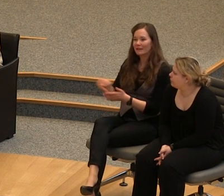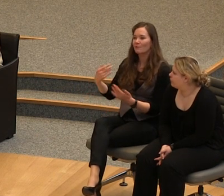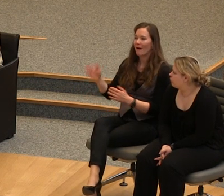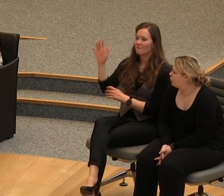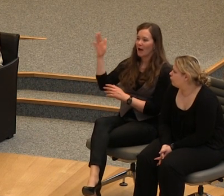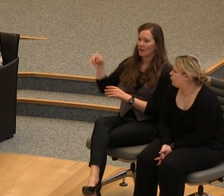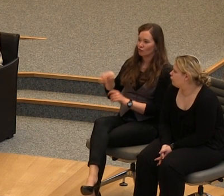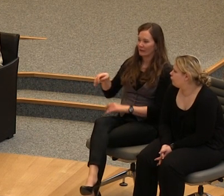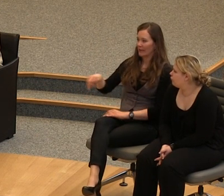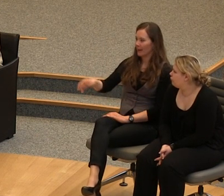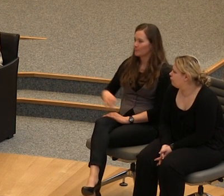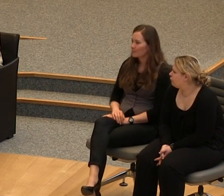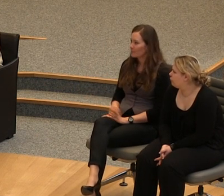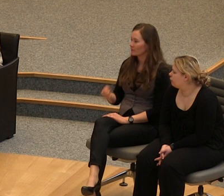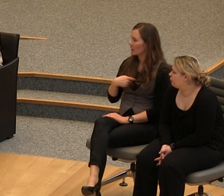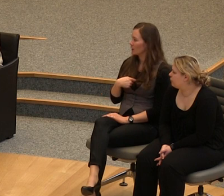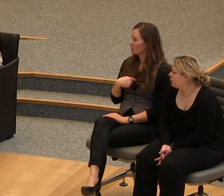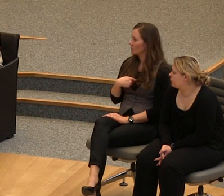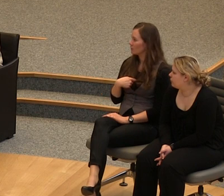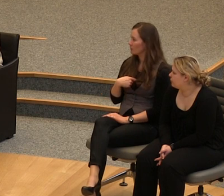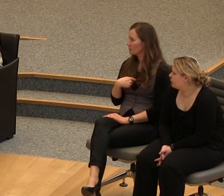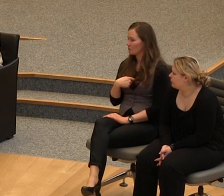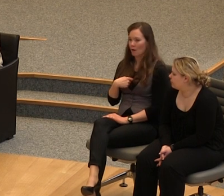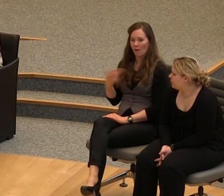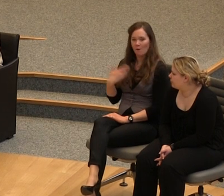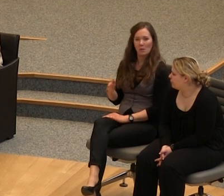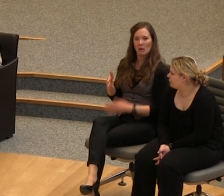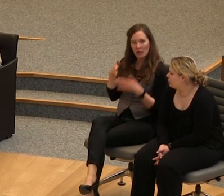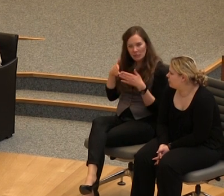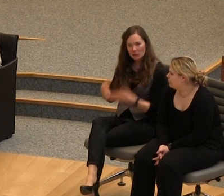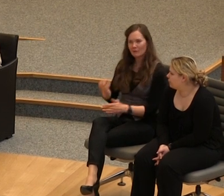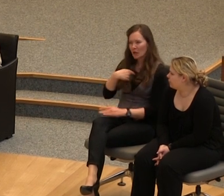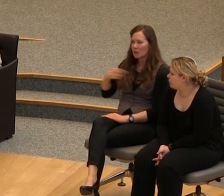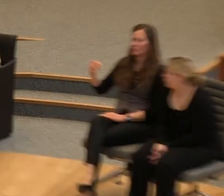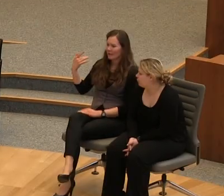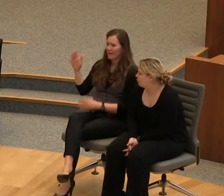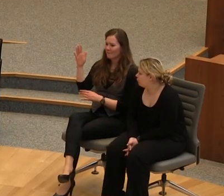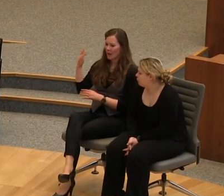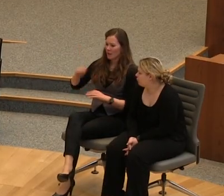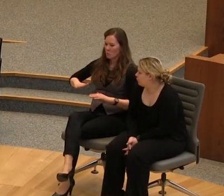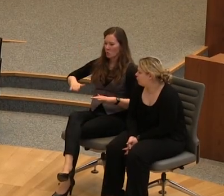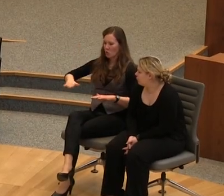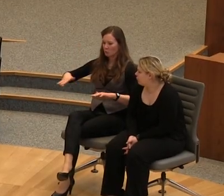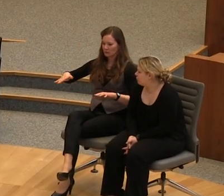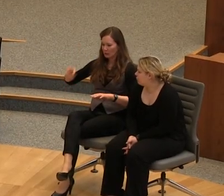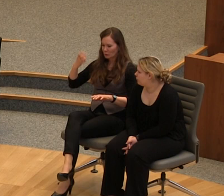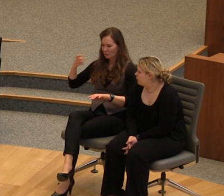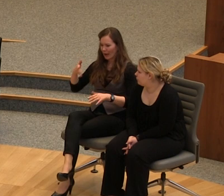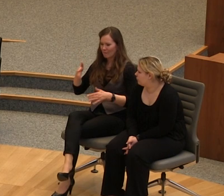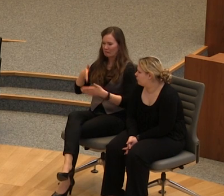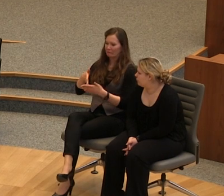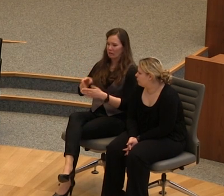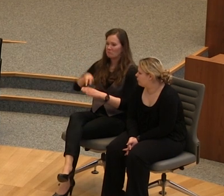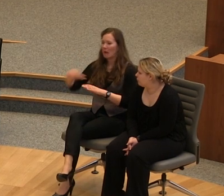Wald. Und ich war so intensiv damit beschäftigt, den Waldboden immer abzusuchen, nach